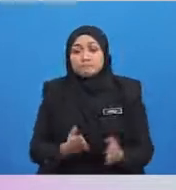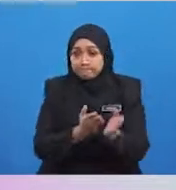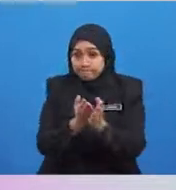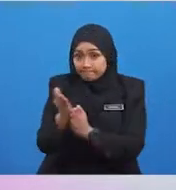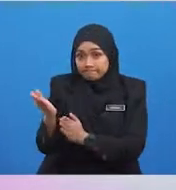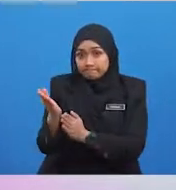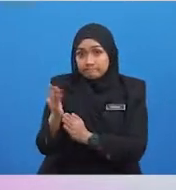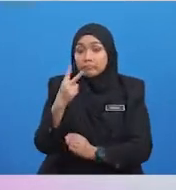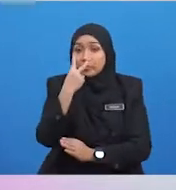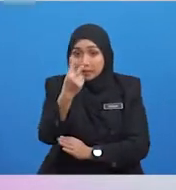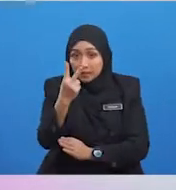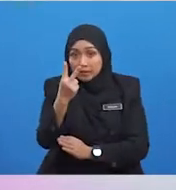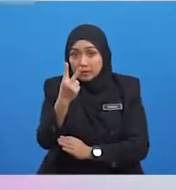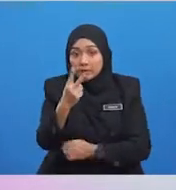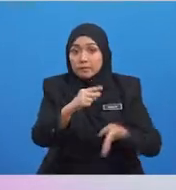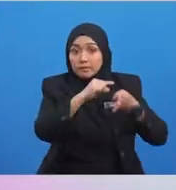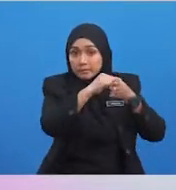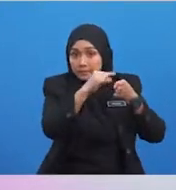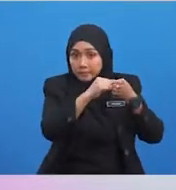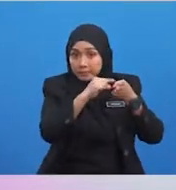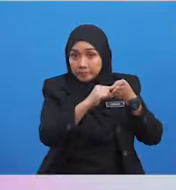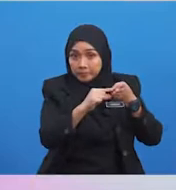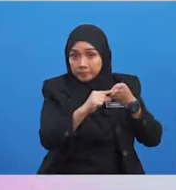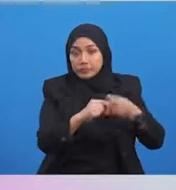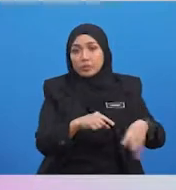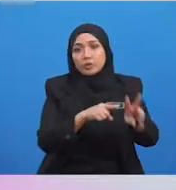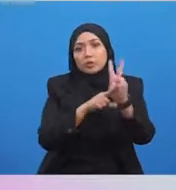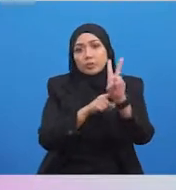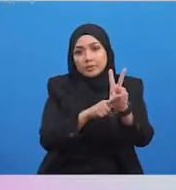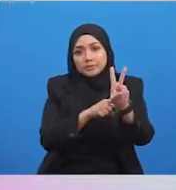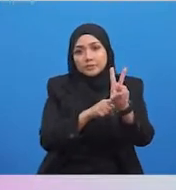Seterusnya, kita lihat pula pada perenggan kedua.